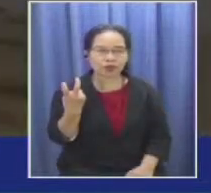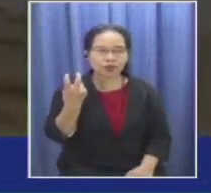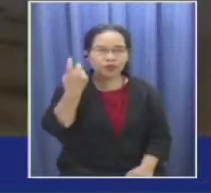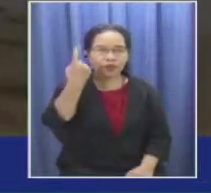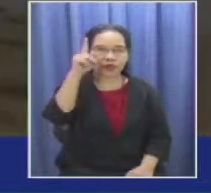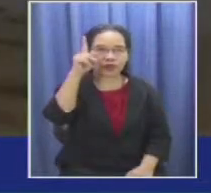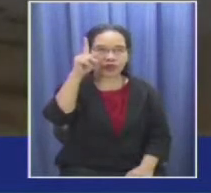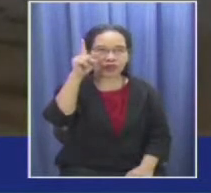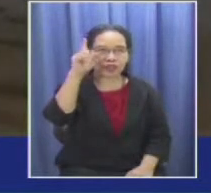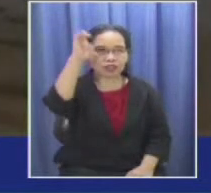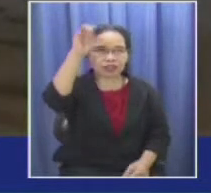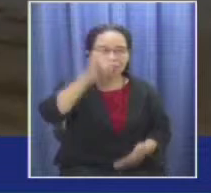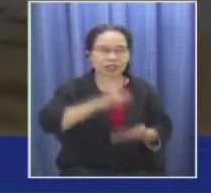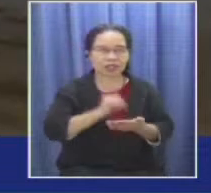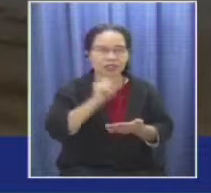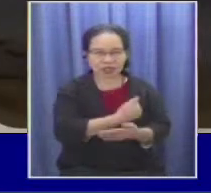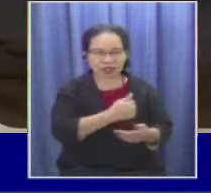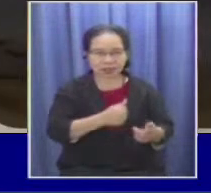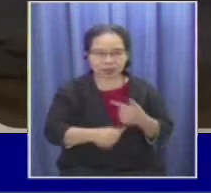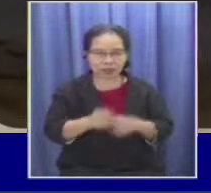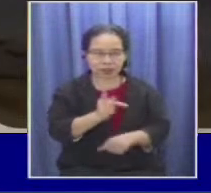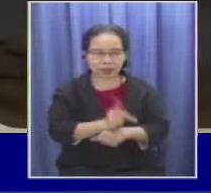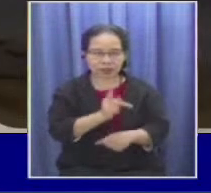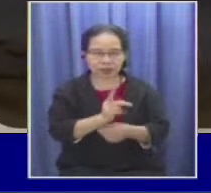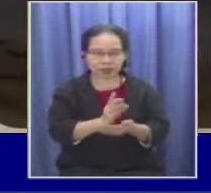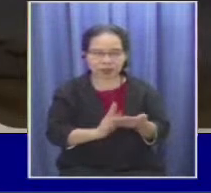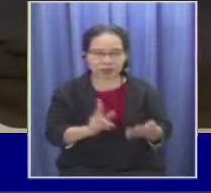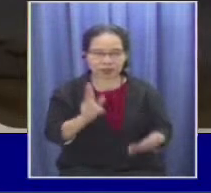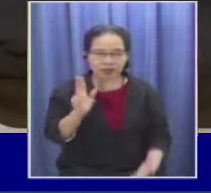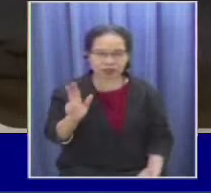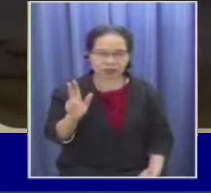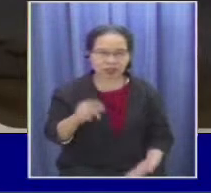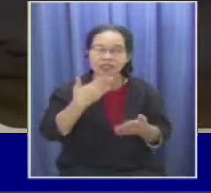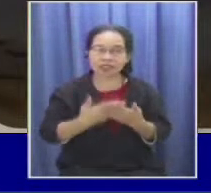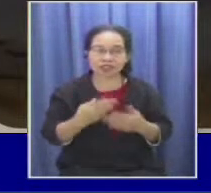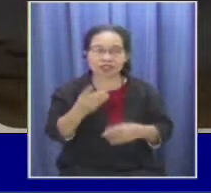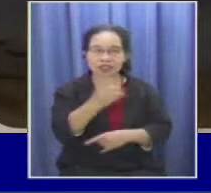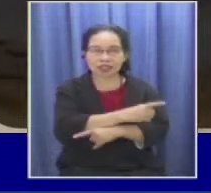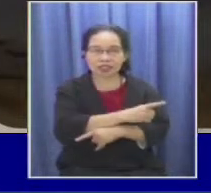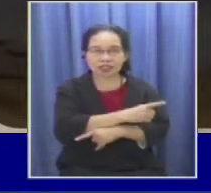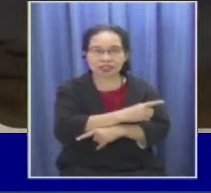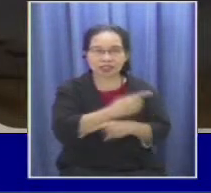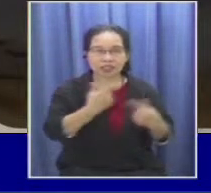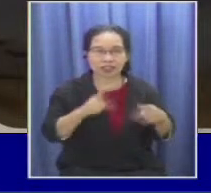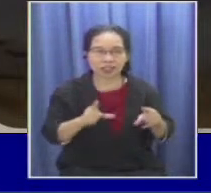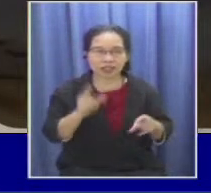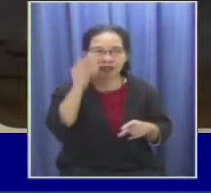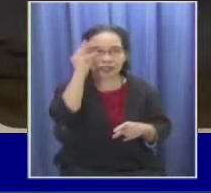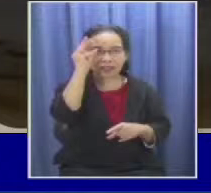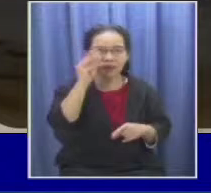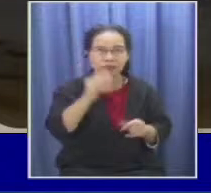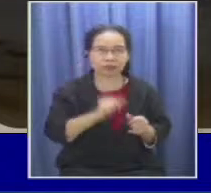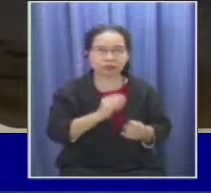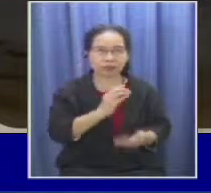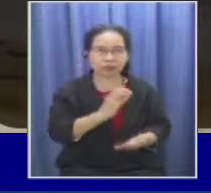wontie sapagkat ang magnais umibig sa buhay Wama yenkenkan 1